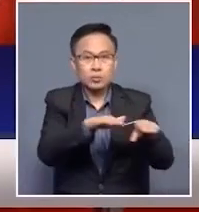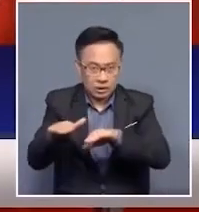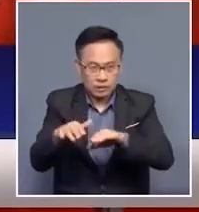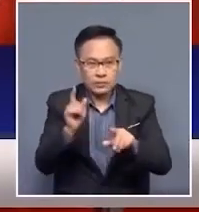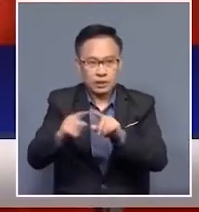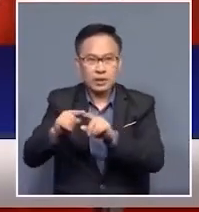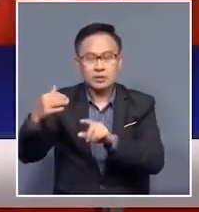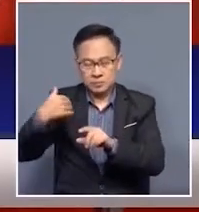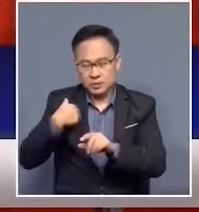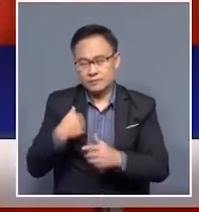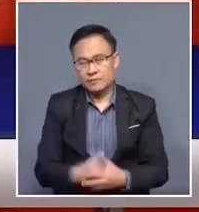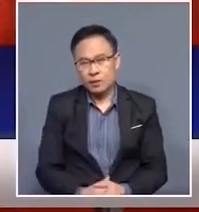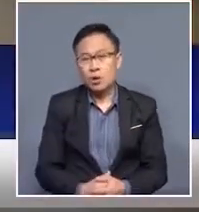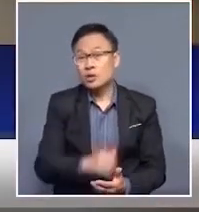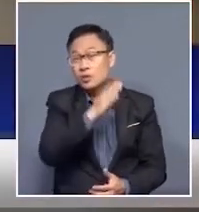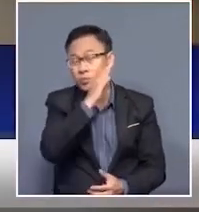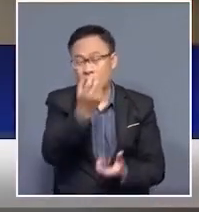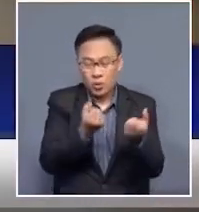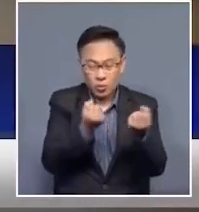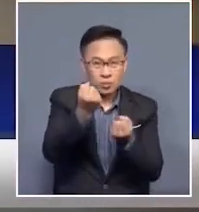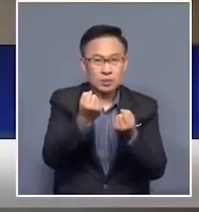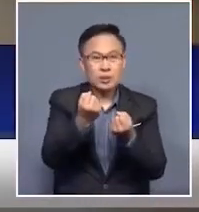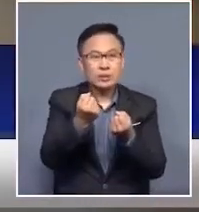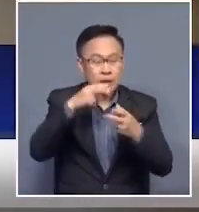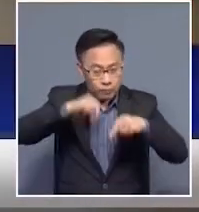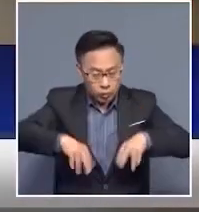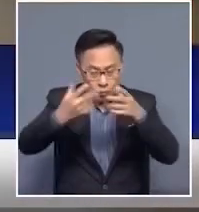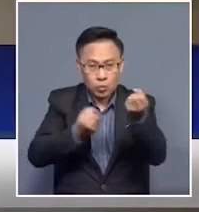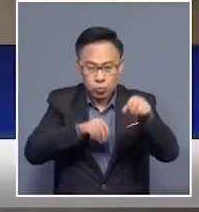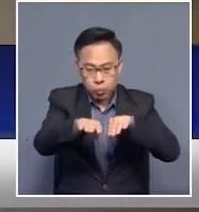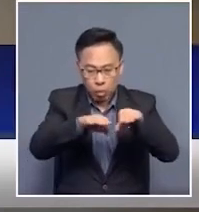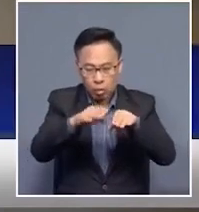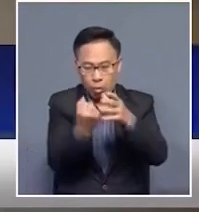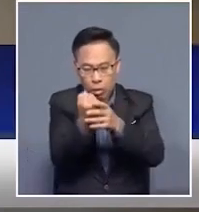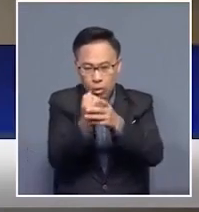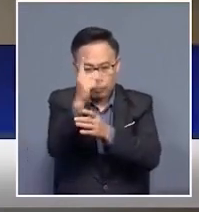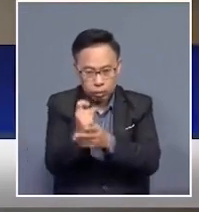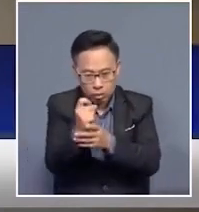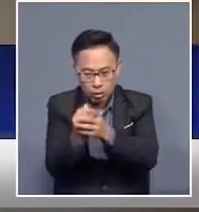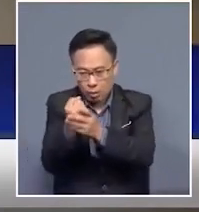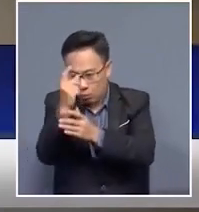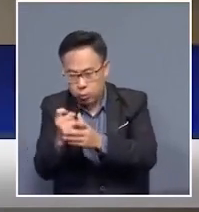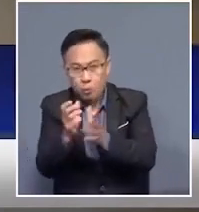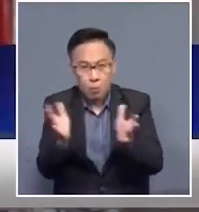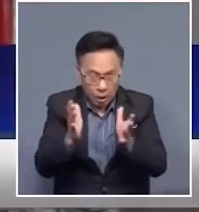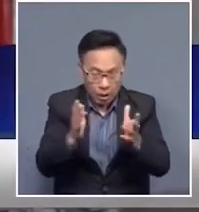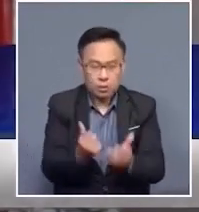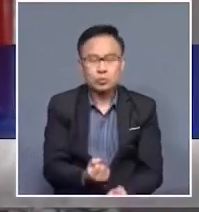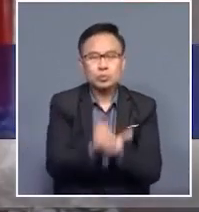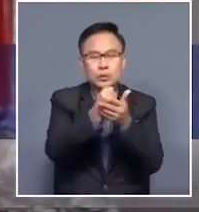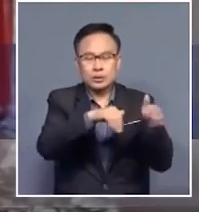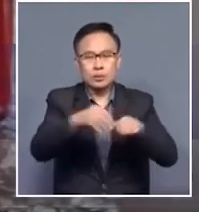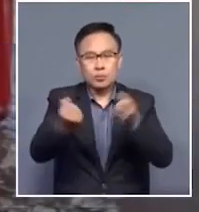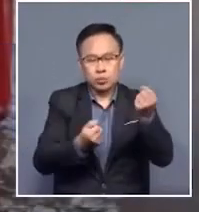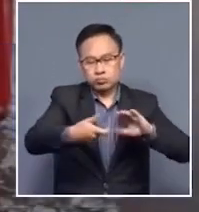ที่น้ำท่วมขังแล้วเนี่ยรถก็จะไปไม่ได้เพราะฉะนั้นเราจะมีการแจ้งเตือนก่อนรถจะเข้าพื้นที่บุคลากร